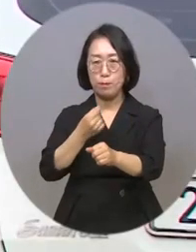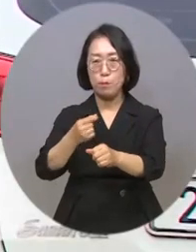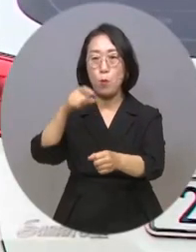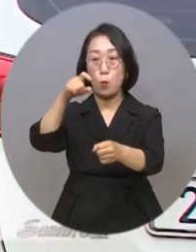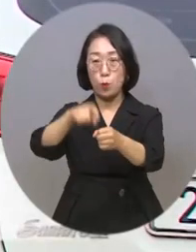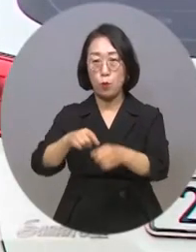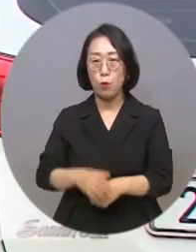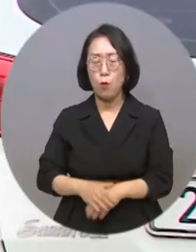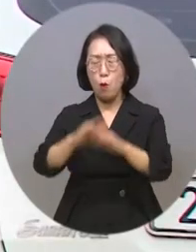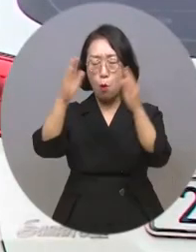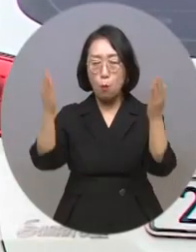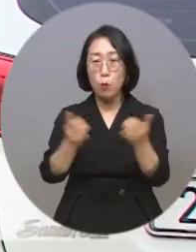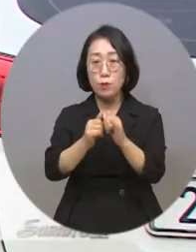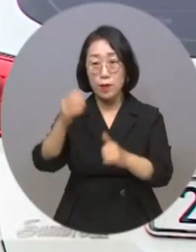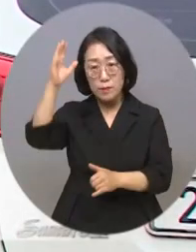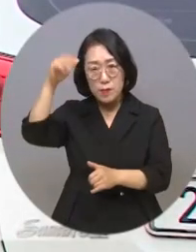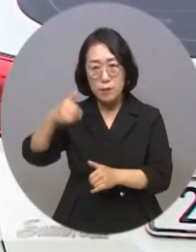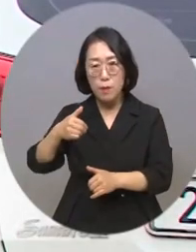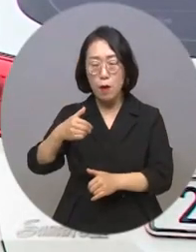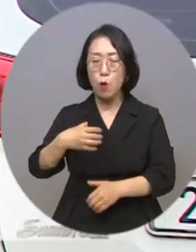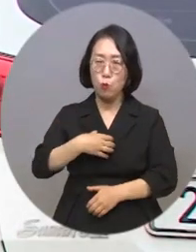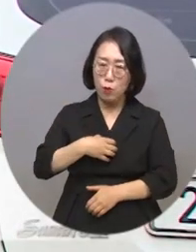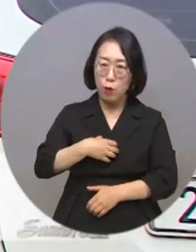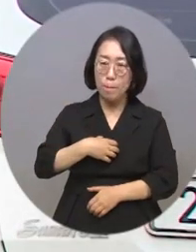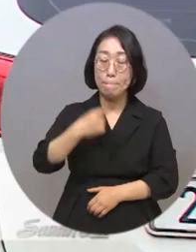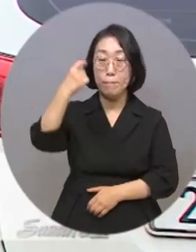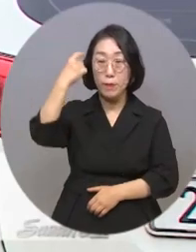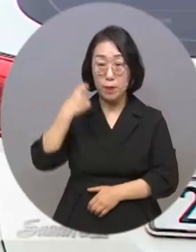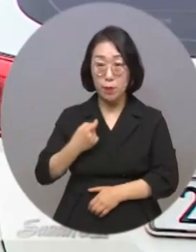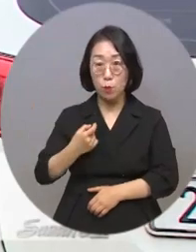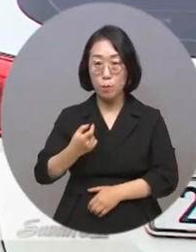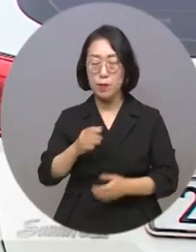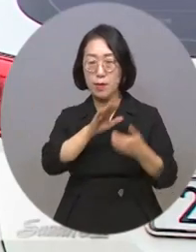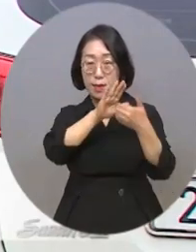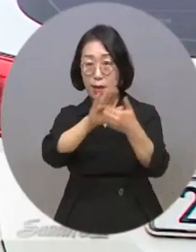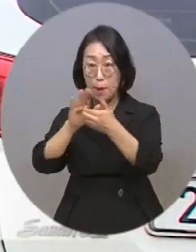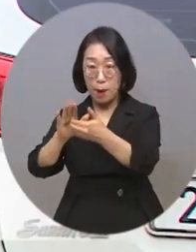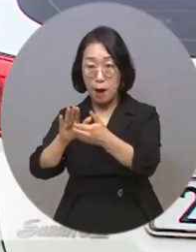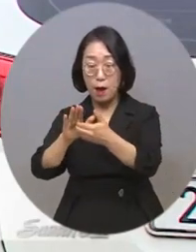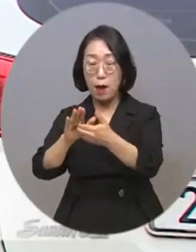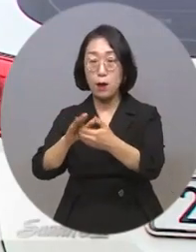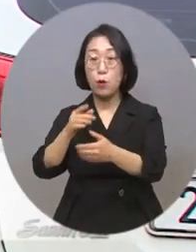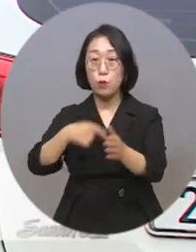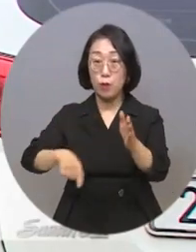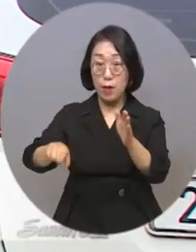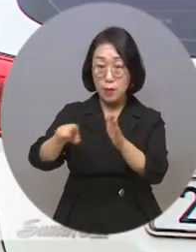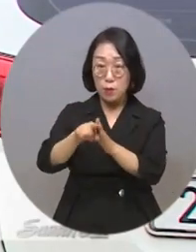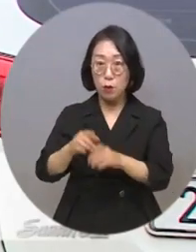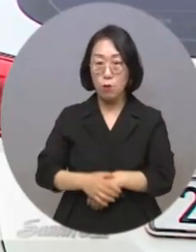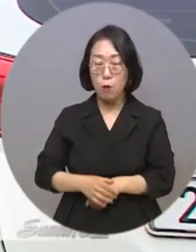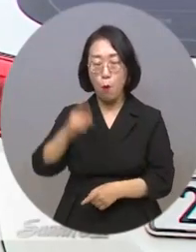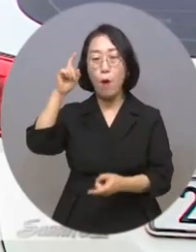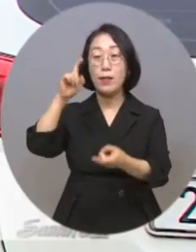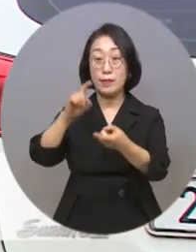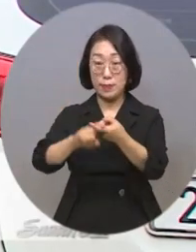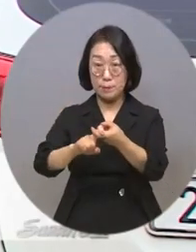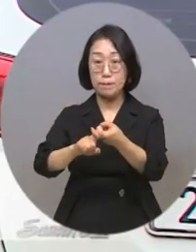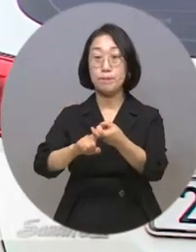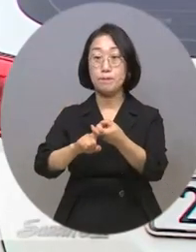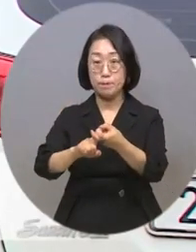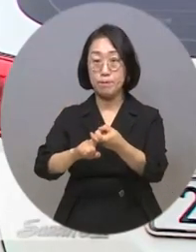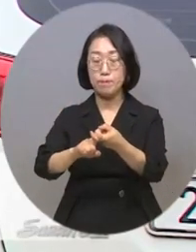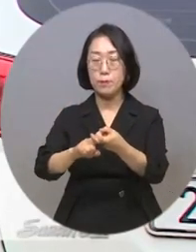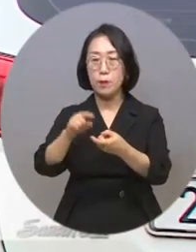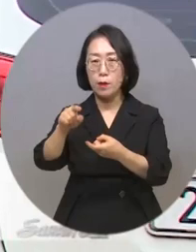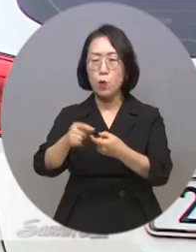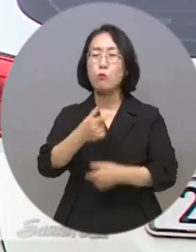국민들이 치매에 대한 경각심이나 치매 예방에 대한 그러한 소위 그 관심이라고 할까 그런